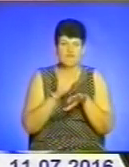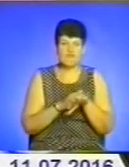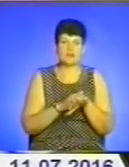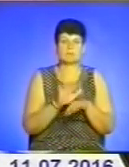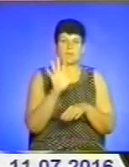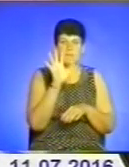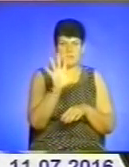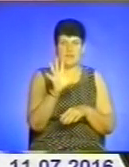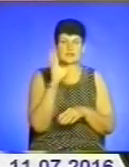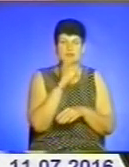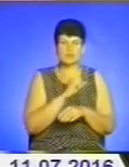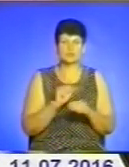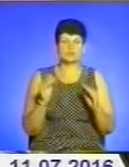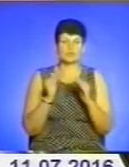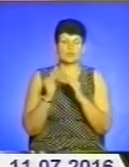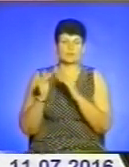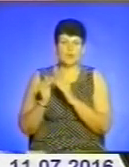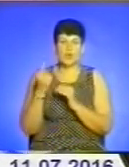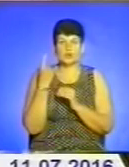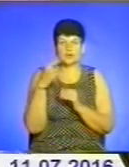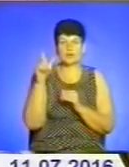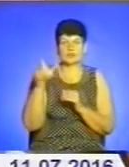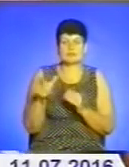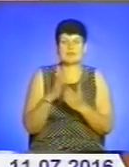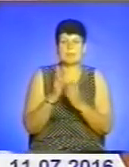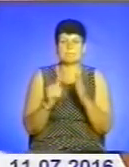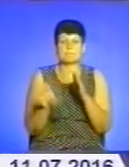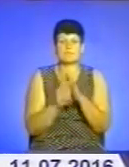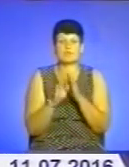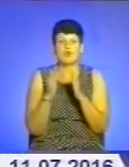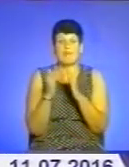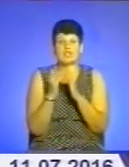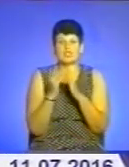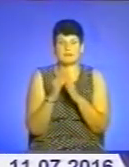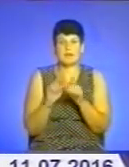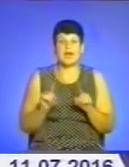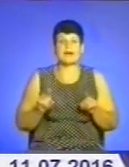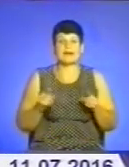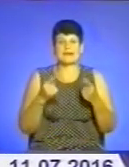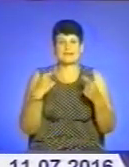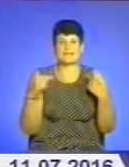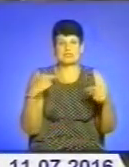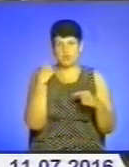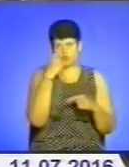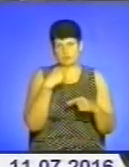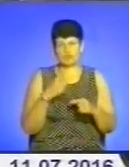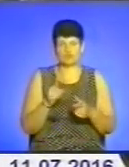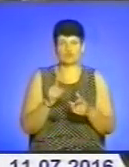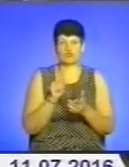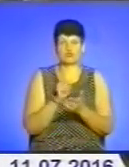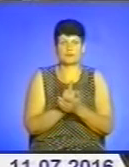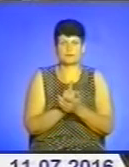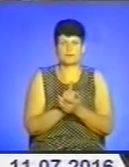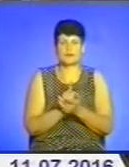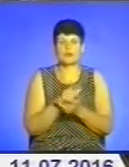помешкань. Одна особа знаходиться під домашнім арештом, інші на особистому зобов'язанні. Підозрюваним